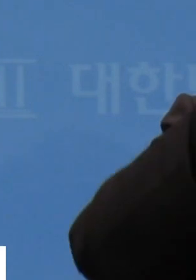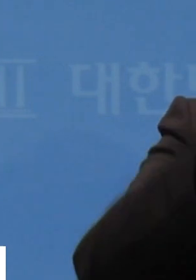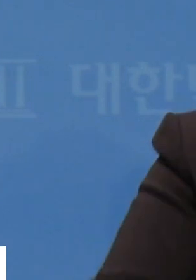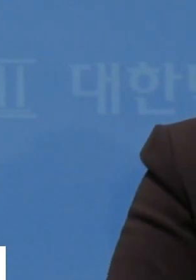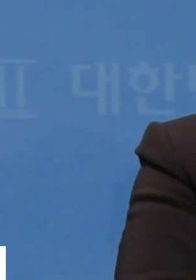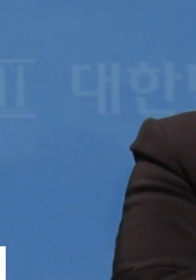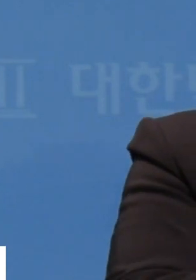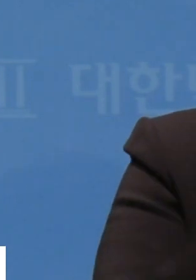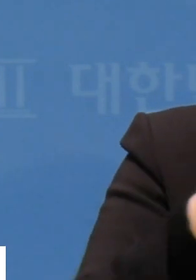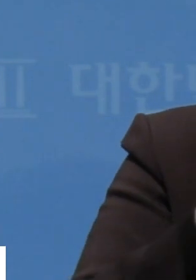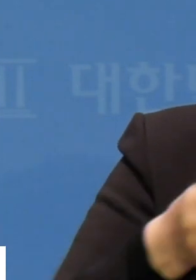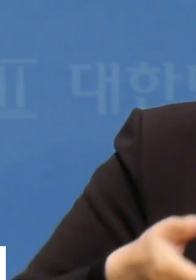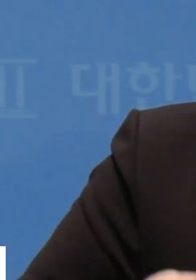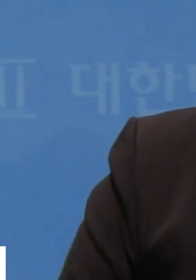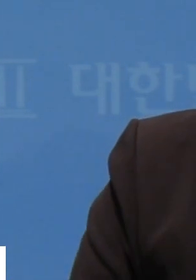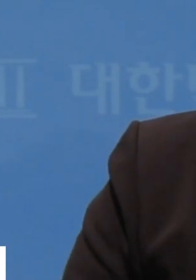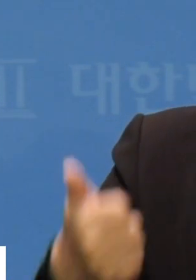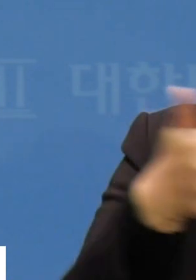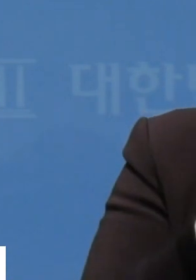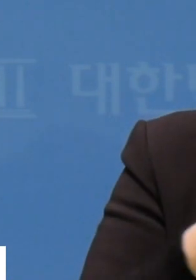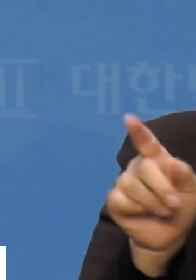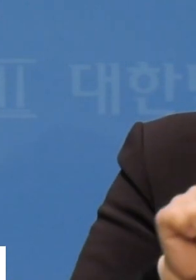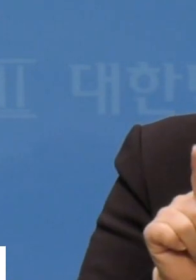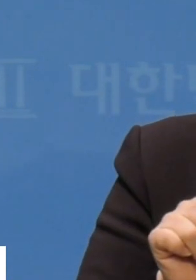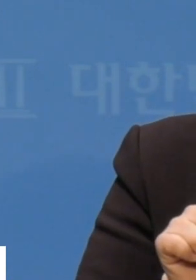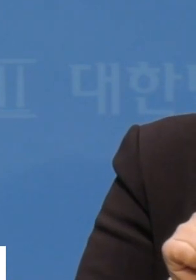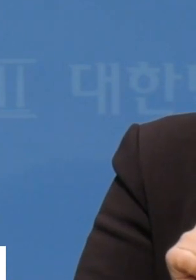막말한 박은식 비대위원뿐입니까?